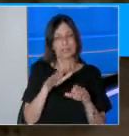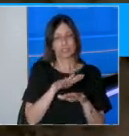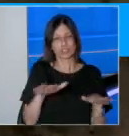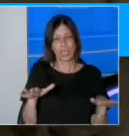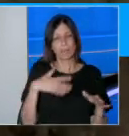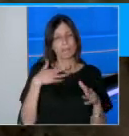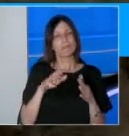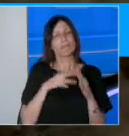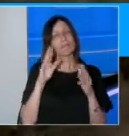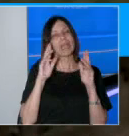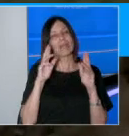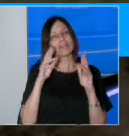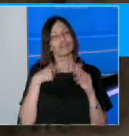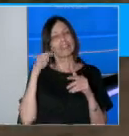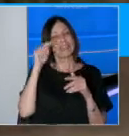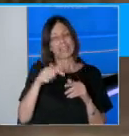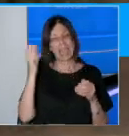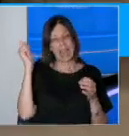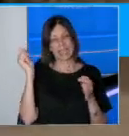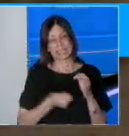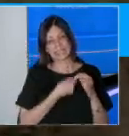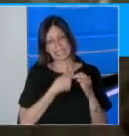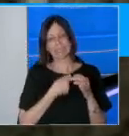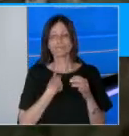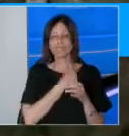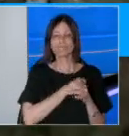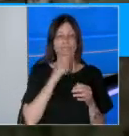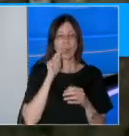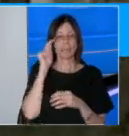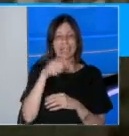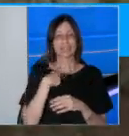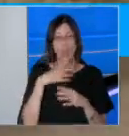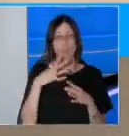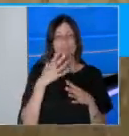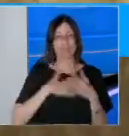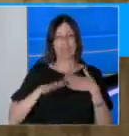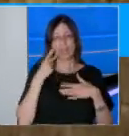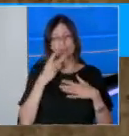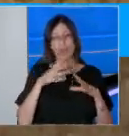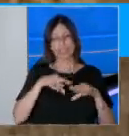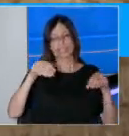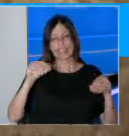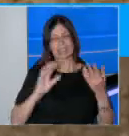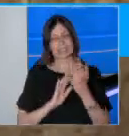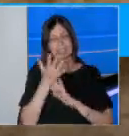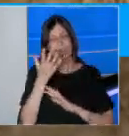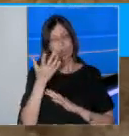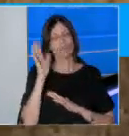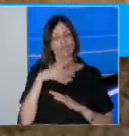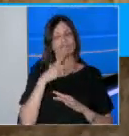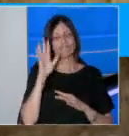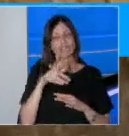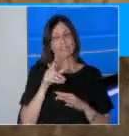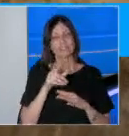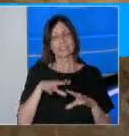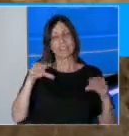לקציר, לצערנו הרב, לא תמיד זה מגיע. כן. זה לא נעים לראות שדה שרוף, אחרי שזה תהליך של להגיע לקציר ששדה